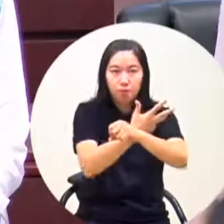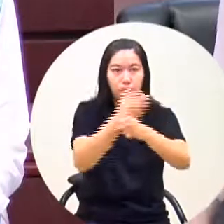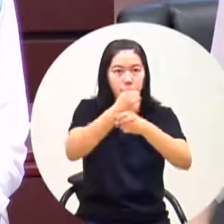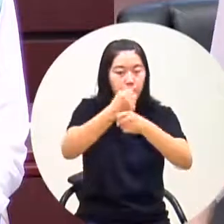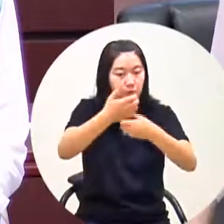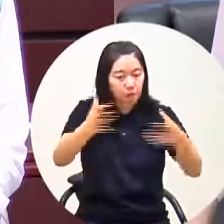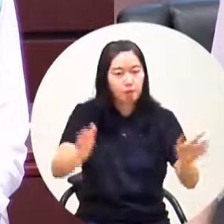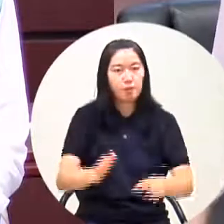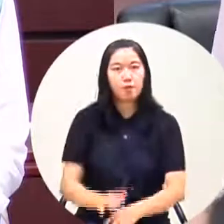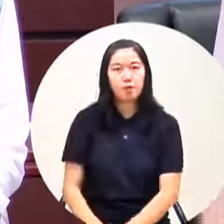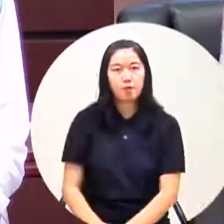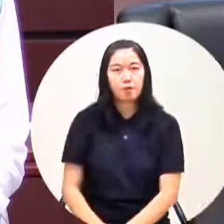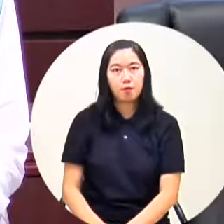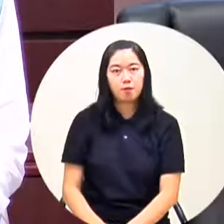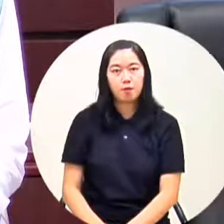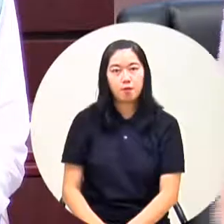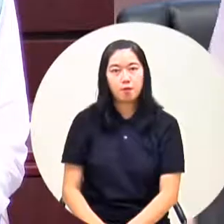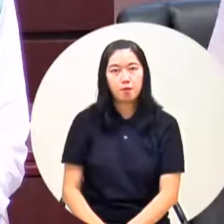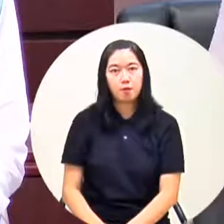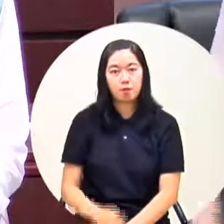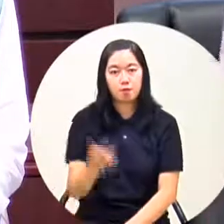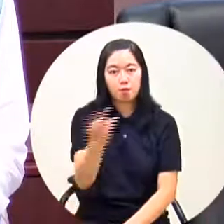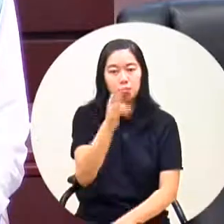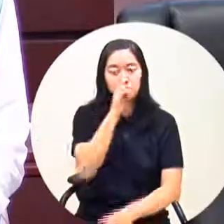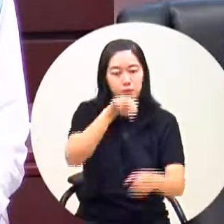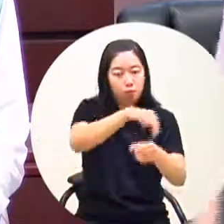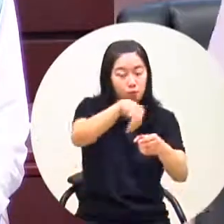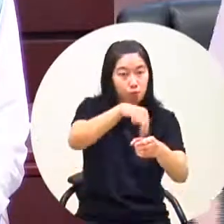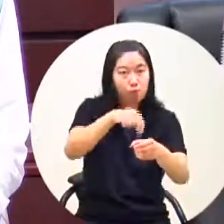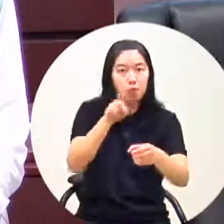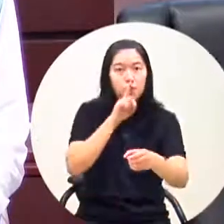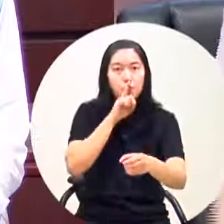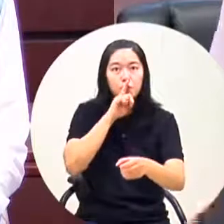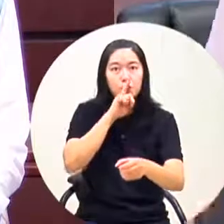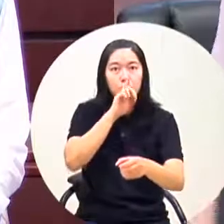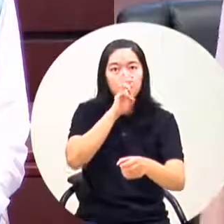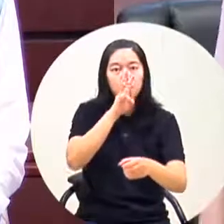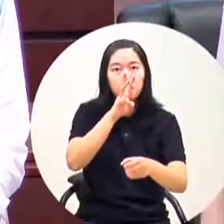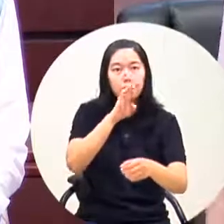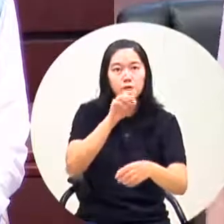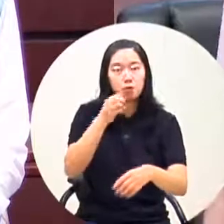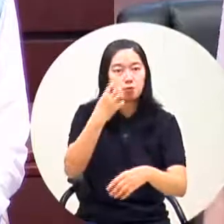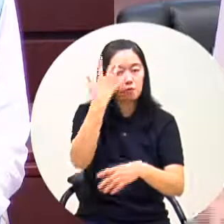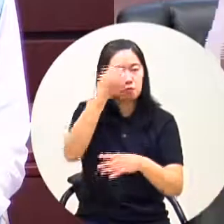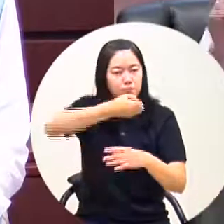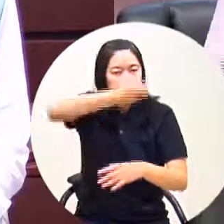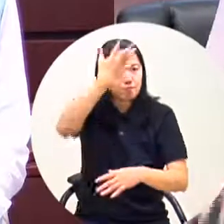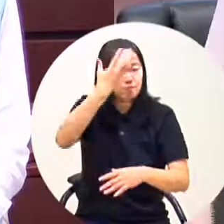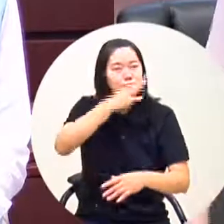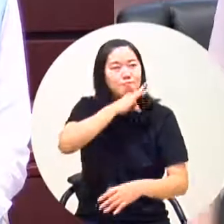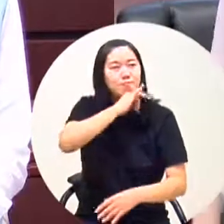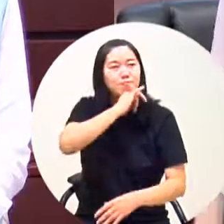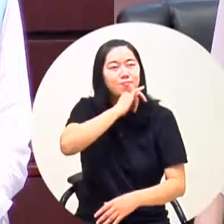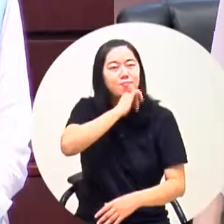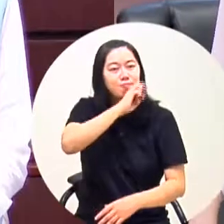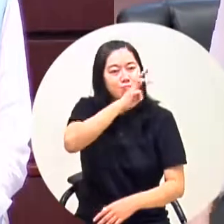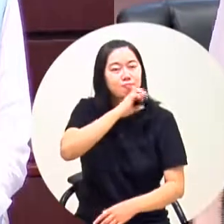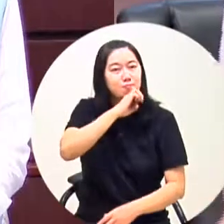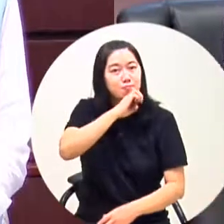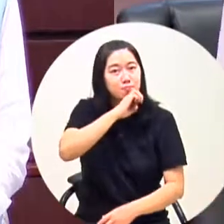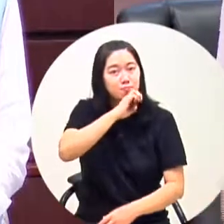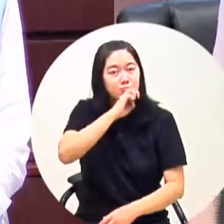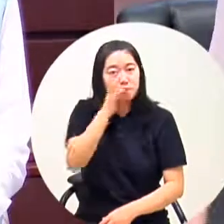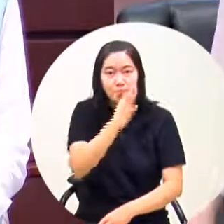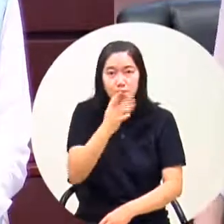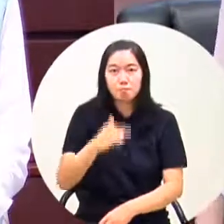坏老板吗？这两间咖啡厅都是三十几岁的年轻创业者，请两个员工，他们